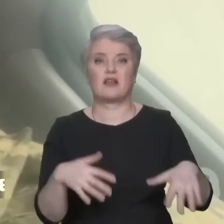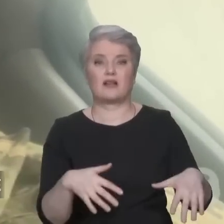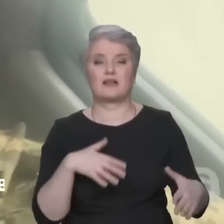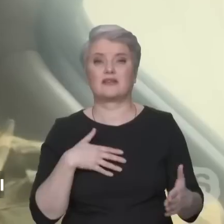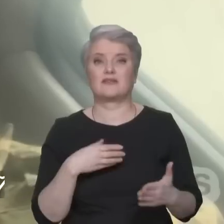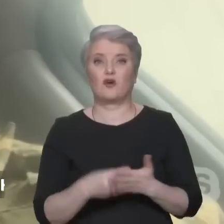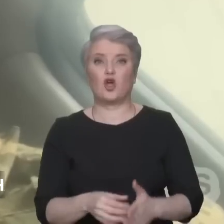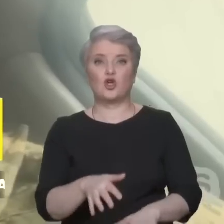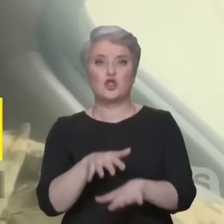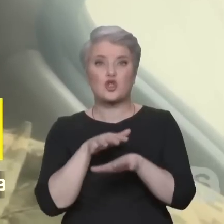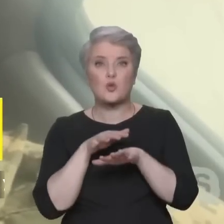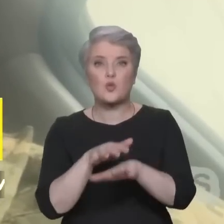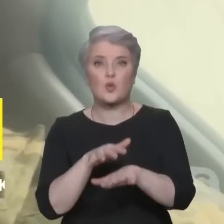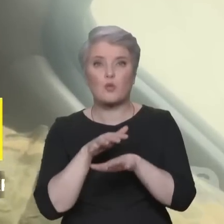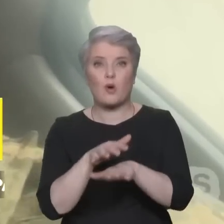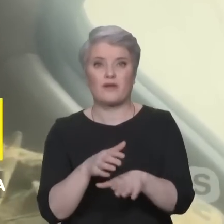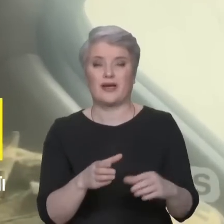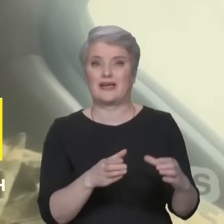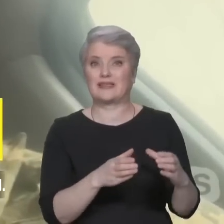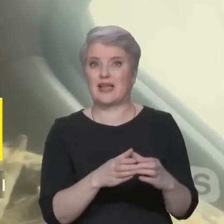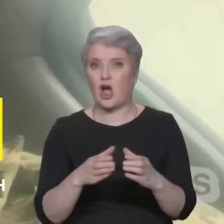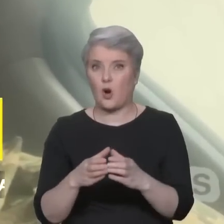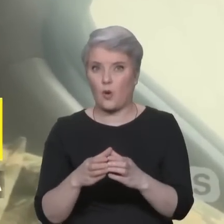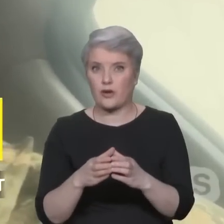штурмових загонах і змушений був відступити. Тобто